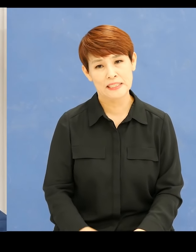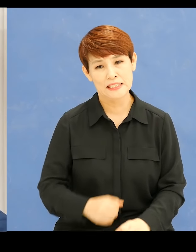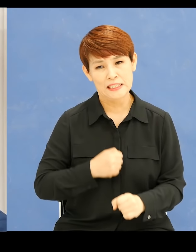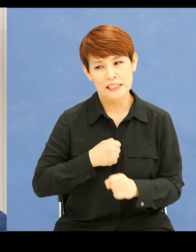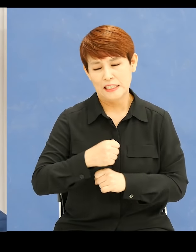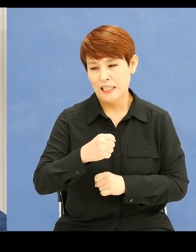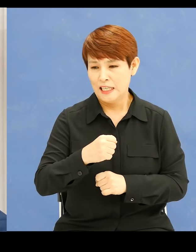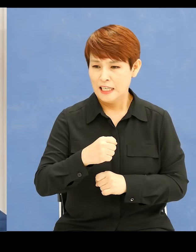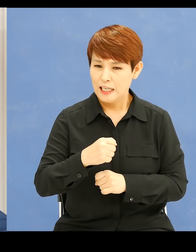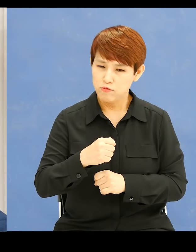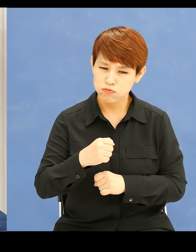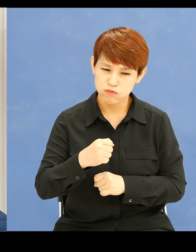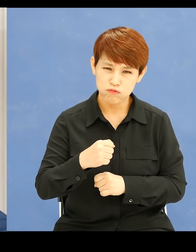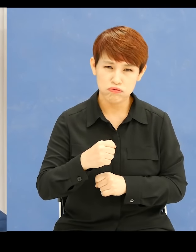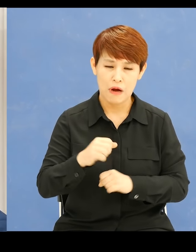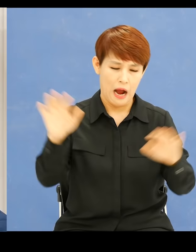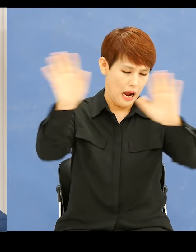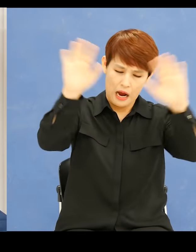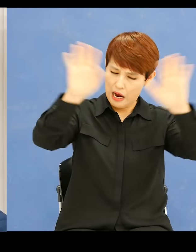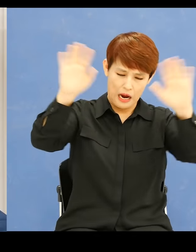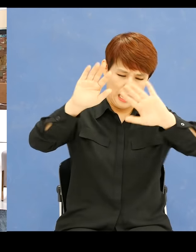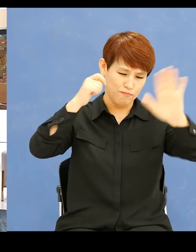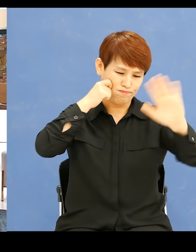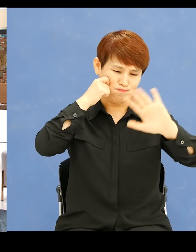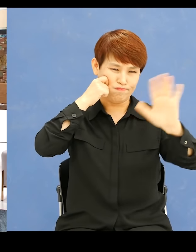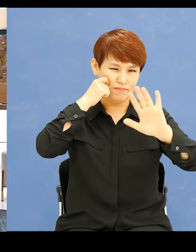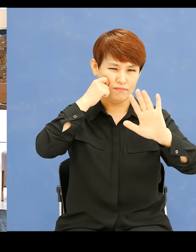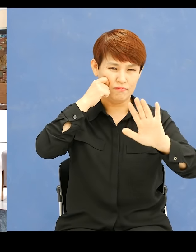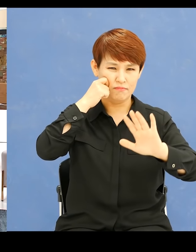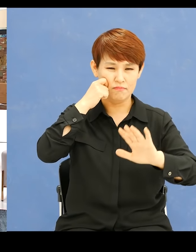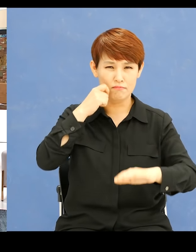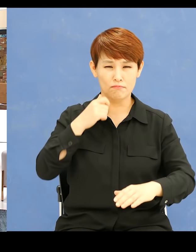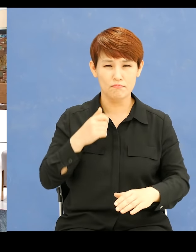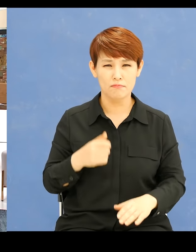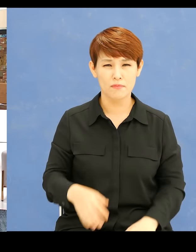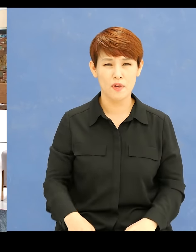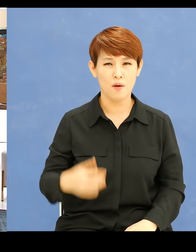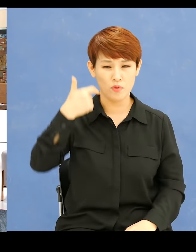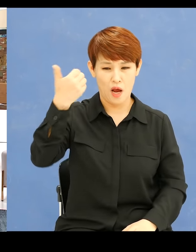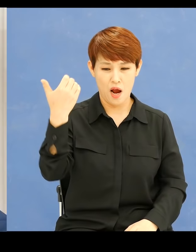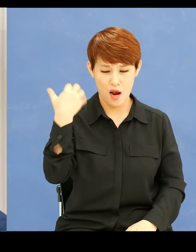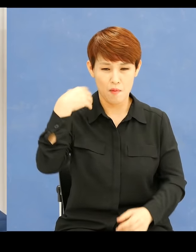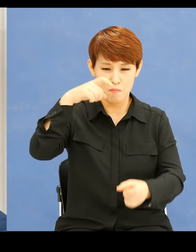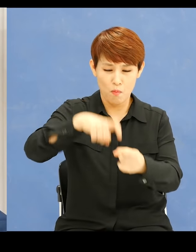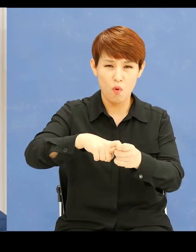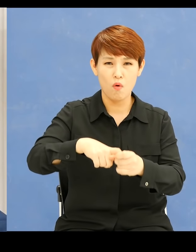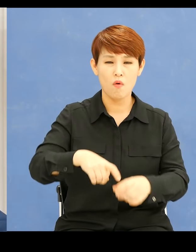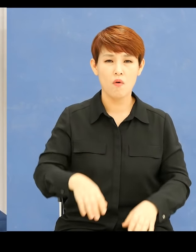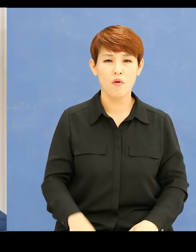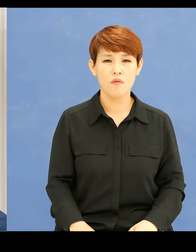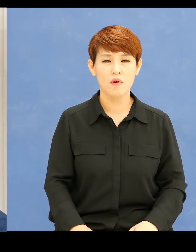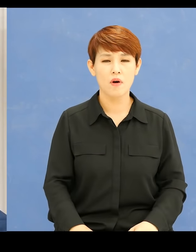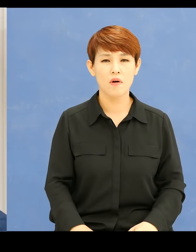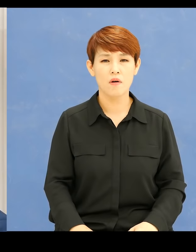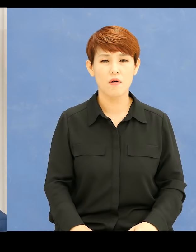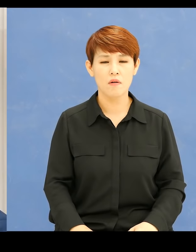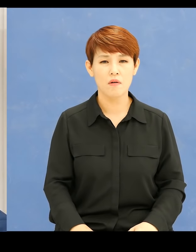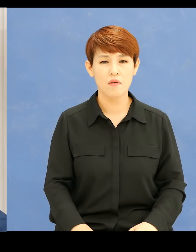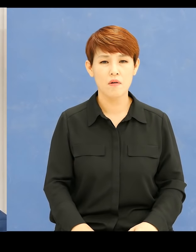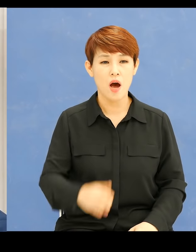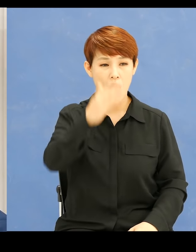눈앞이 캄캄했죠. 저는 뭐 그 자리에서 못한다고 그랬죠. 저는 그럴 계획으로 온 것도 아니고 이민교회 목회는 제가 생각도